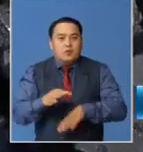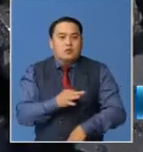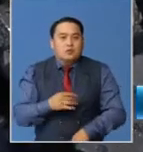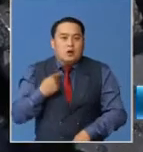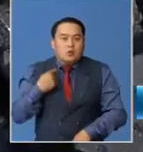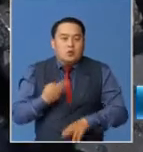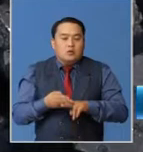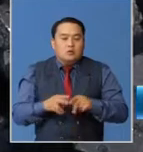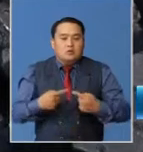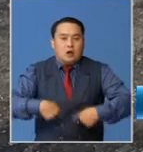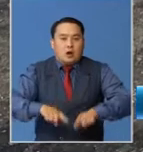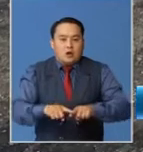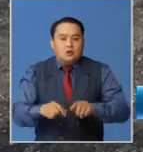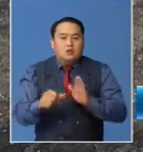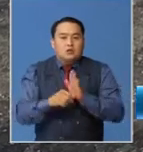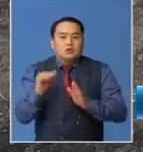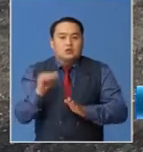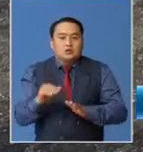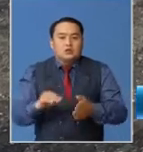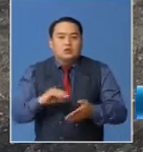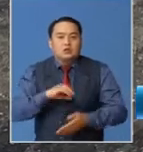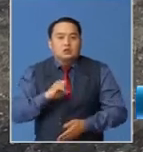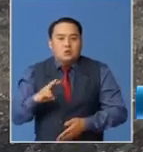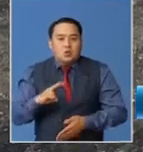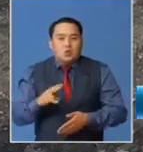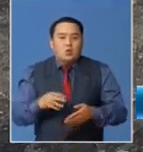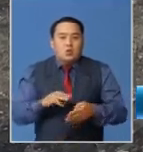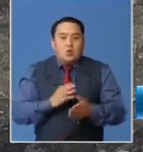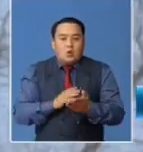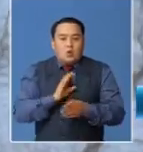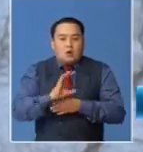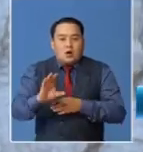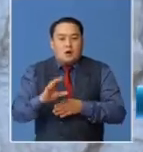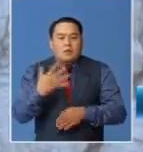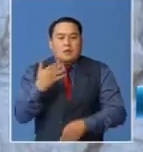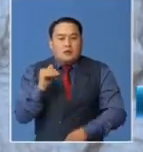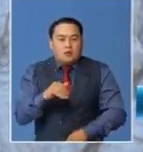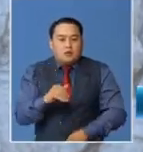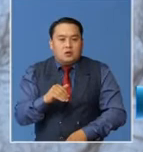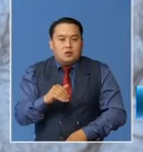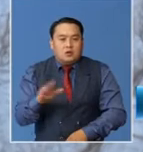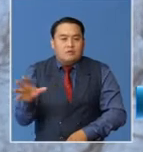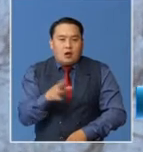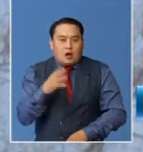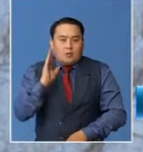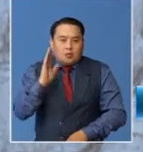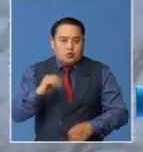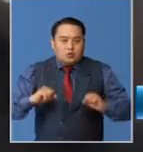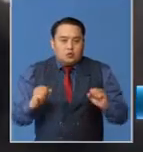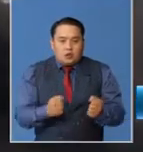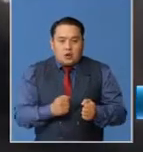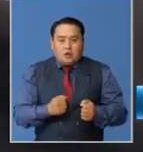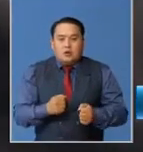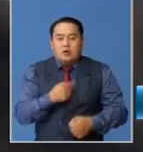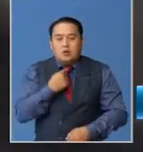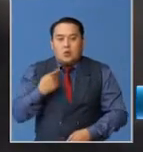на складах региона есть порядка 6 000 тонн угля, а в пути находится еще около 5. А в целом на предстоящий зимний период